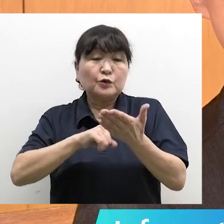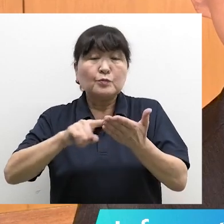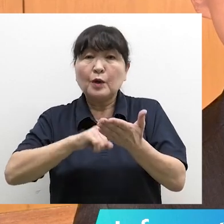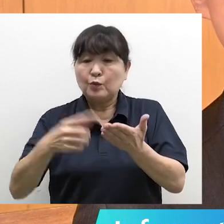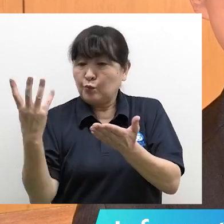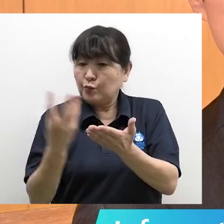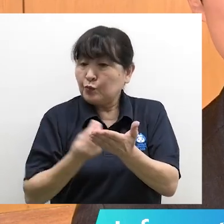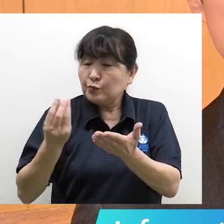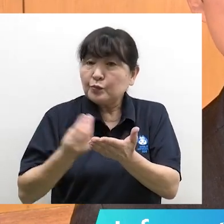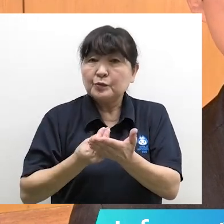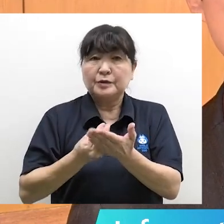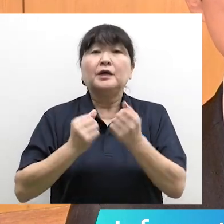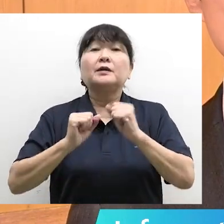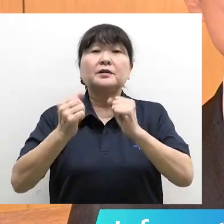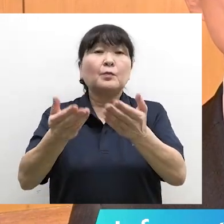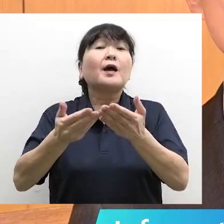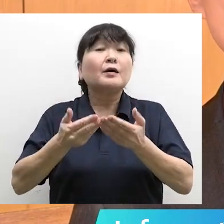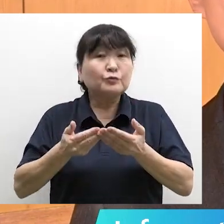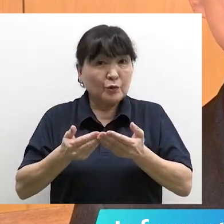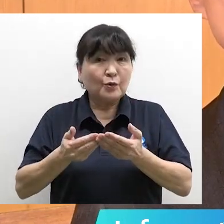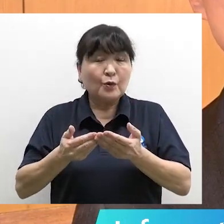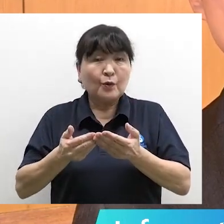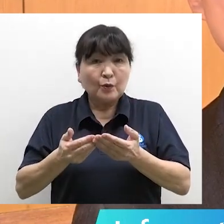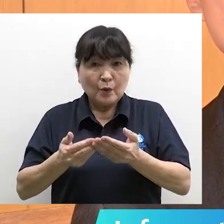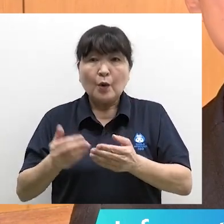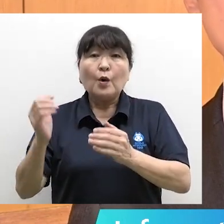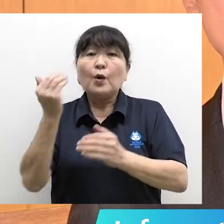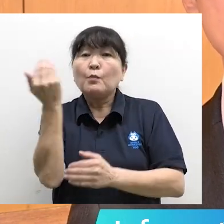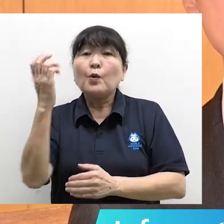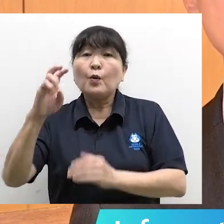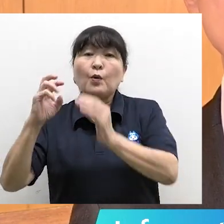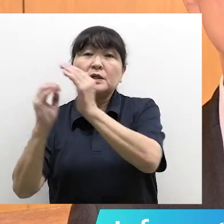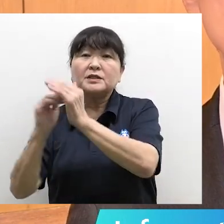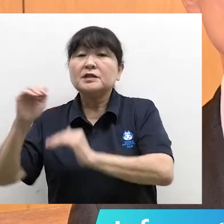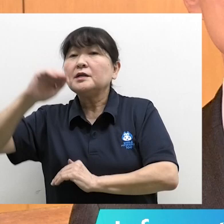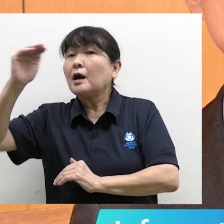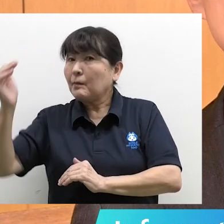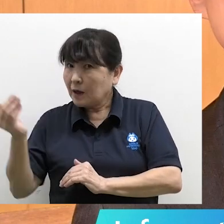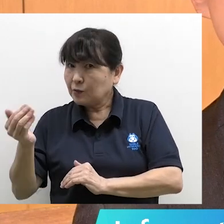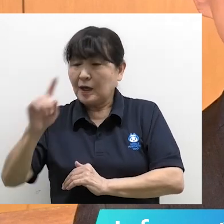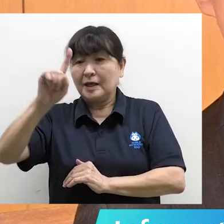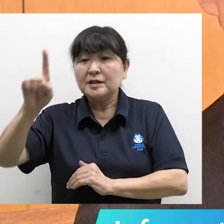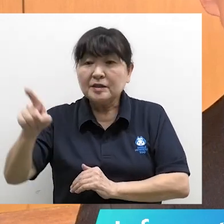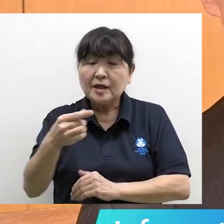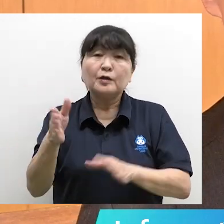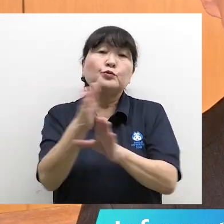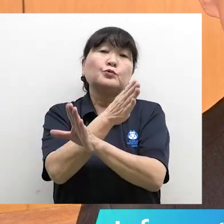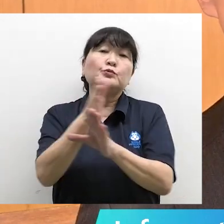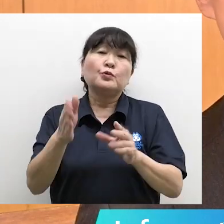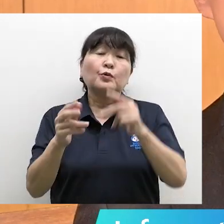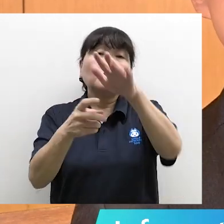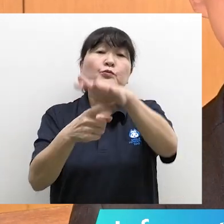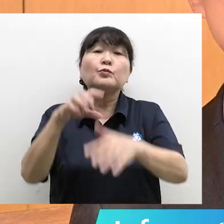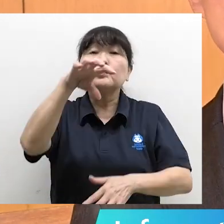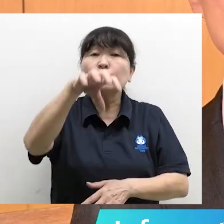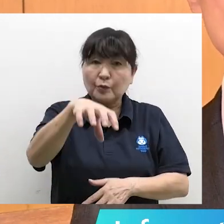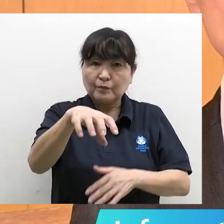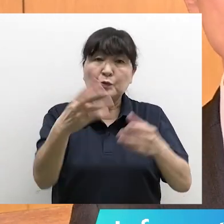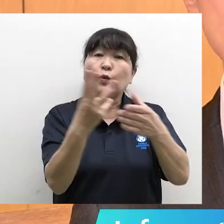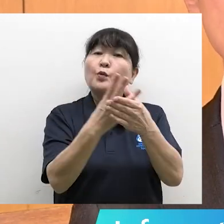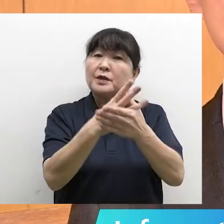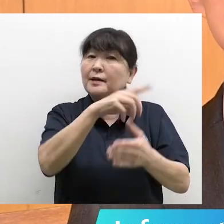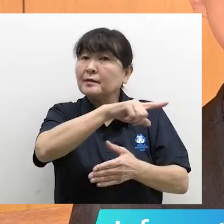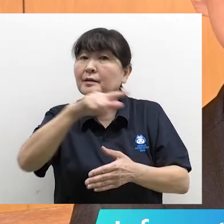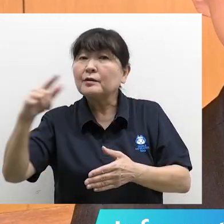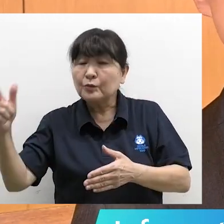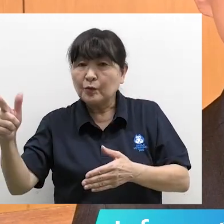して入れていただけると、ボロ石山とか、自然休養村センターのような温泉ですね、そうしたところ